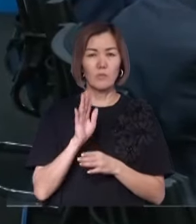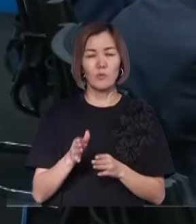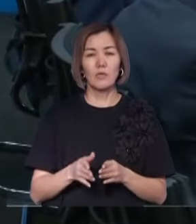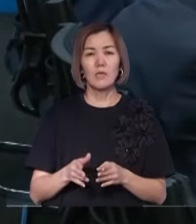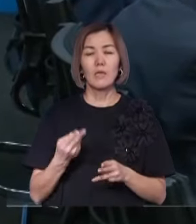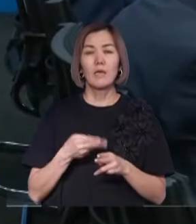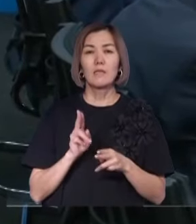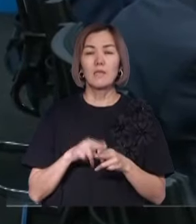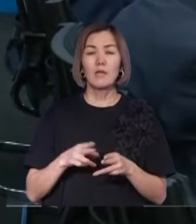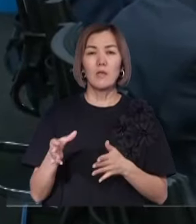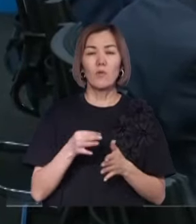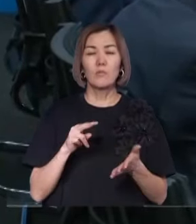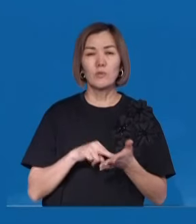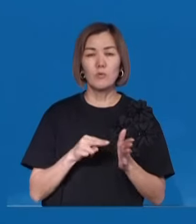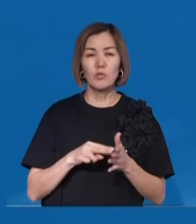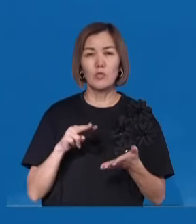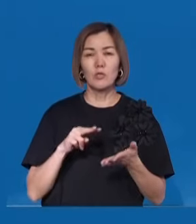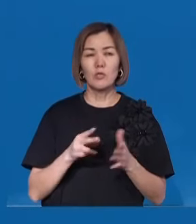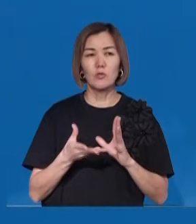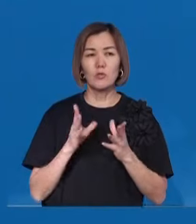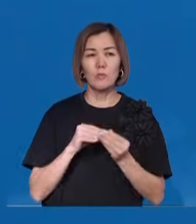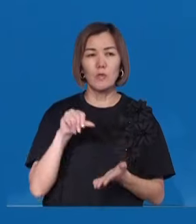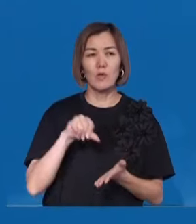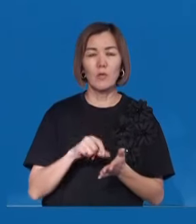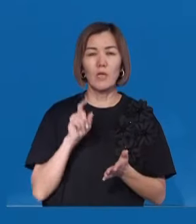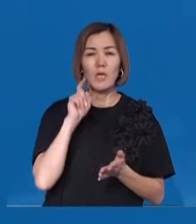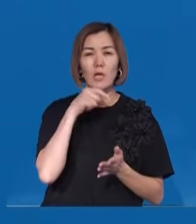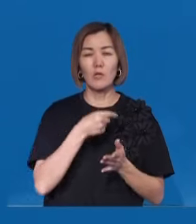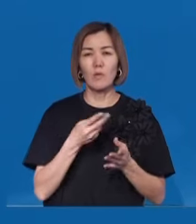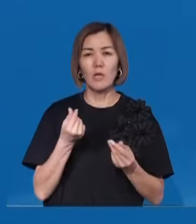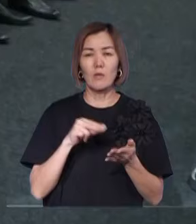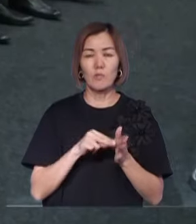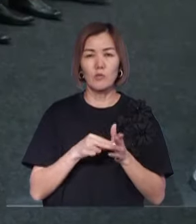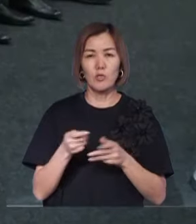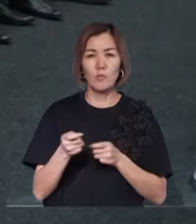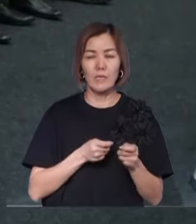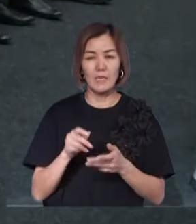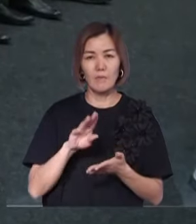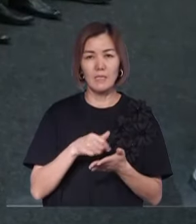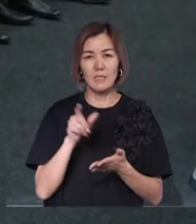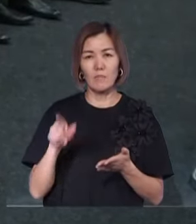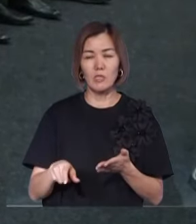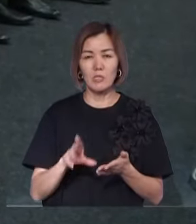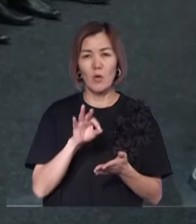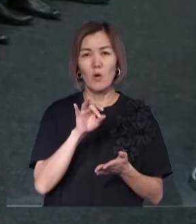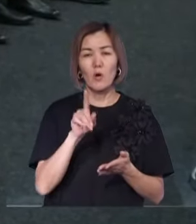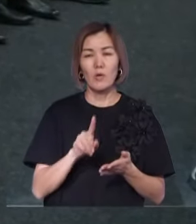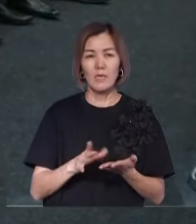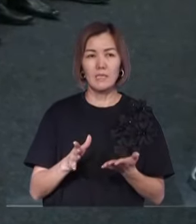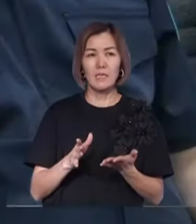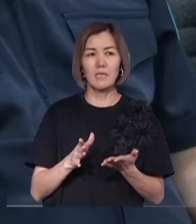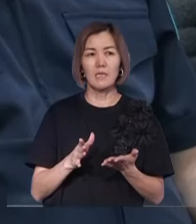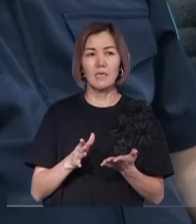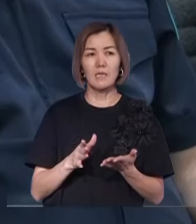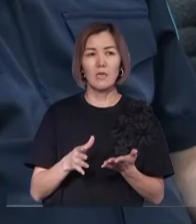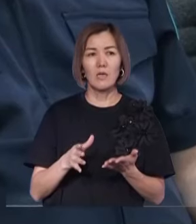Сонымен қатар облыс бюджетін жоспарлау жөніндегі баяндамасында экономика және бюджеттік жоспарлау басқармасының басшысы Аслан Ораз биыл мерейтойларға байланысты